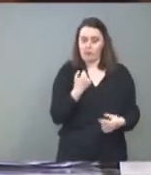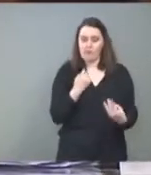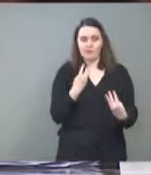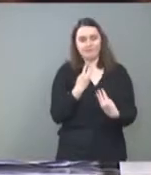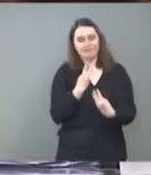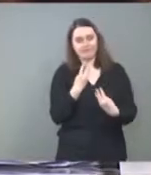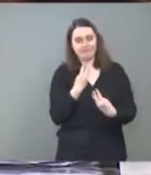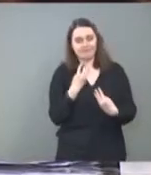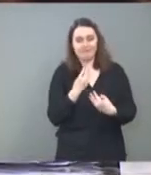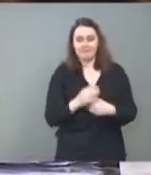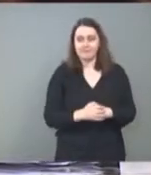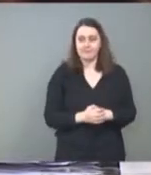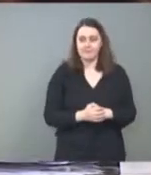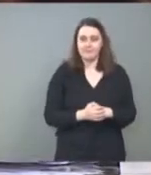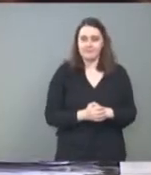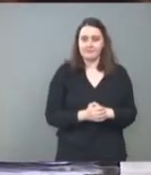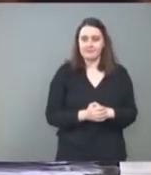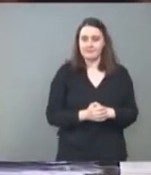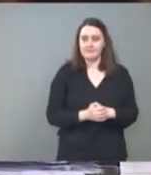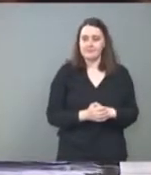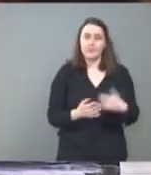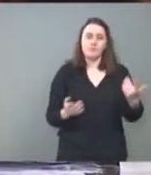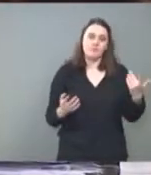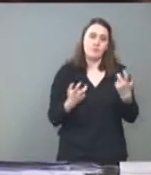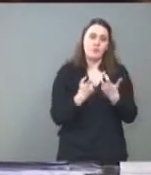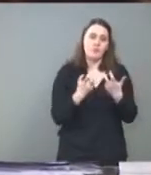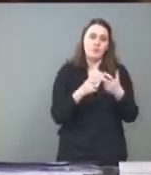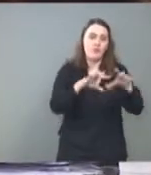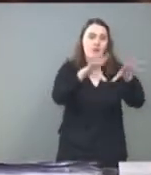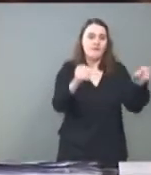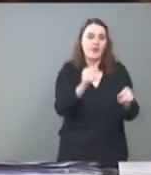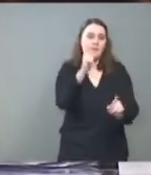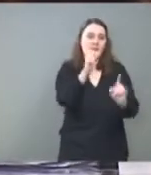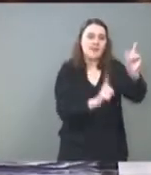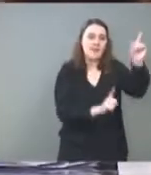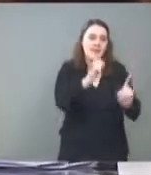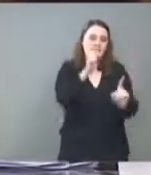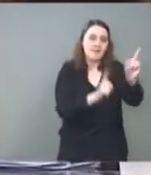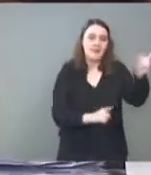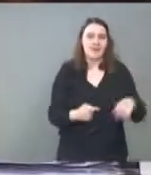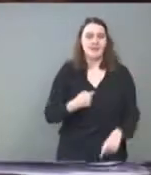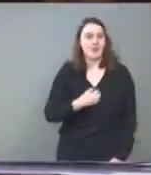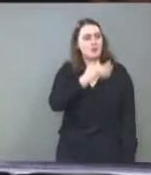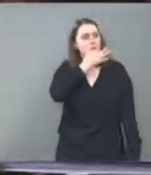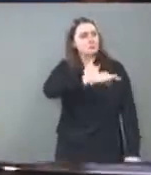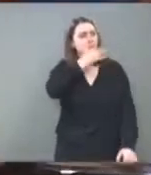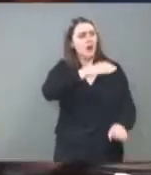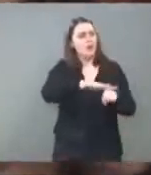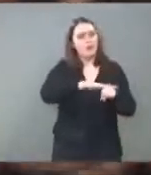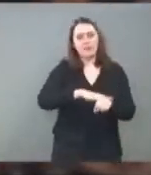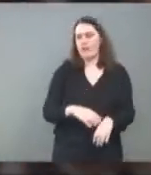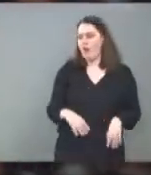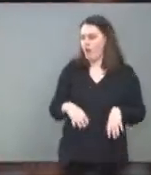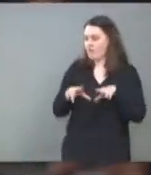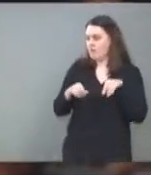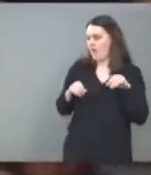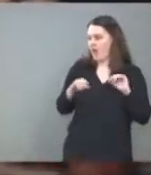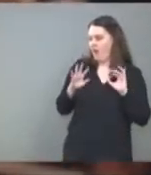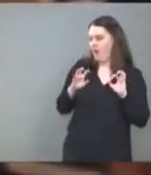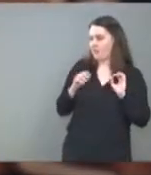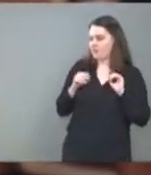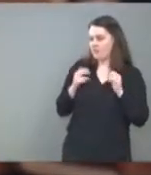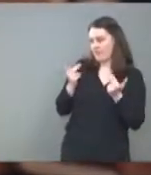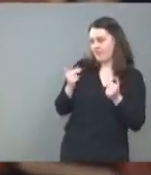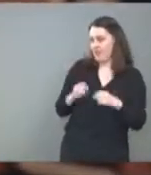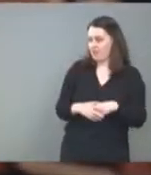celle qui gâche le repas du dimanche, le jour de fête. Hein. Ah, ça va avec ta politique. Il paraît que même, il y a des gens qui disent ah, mais tu râles